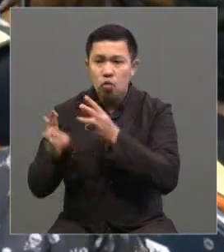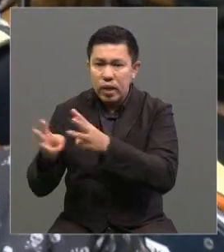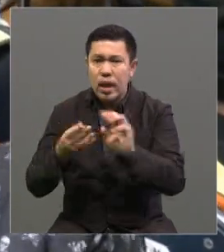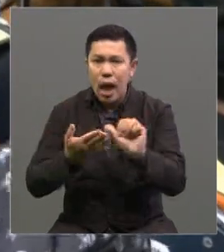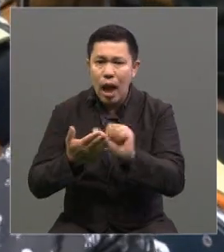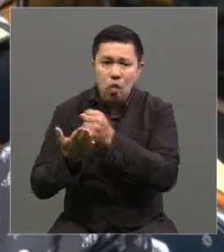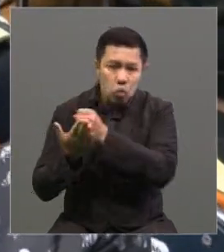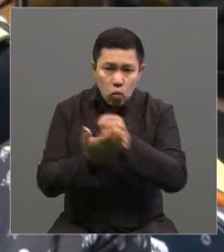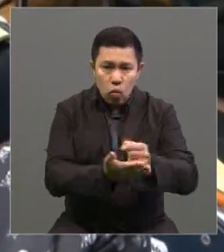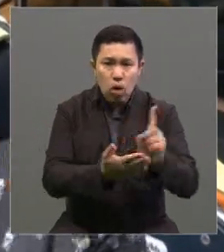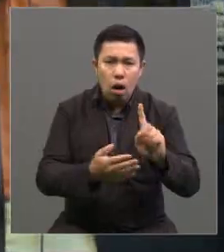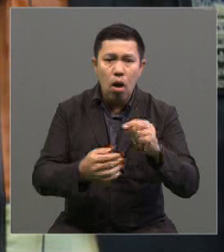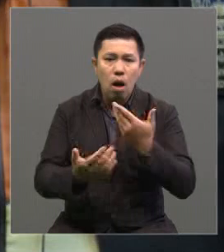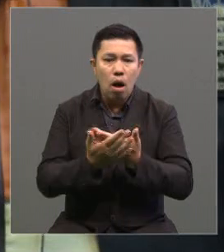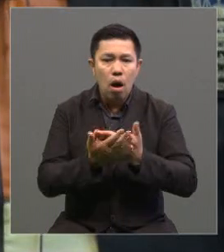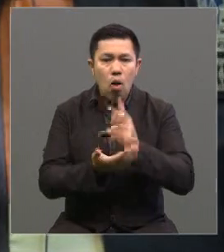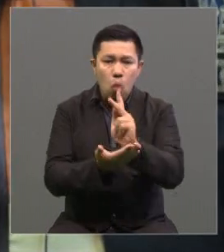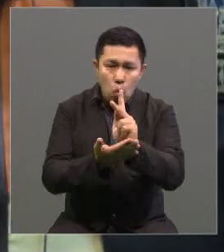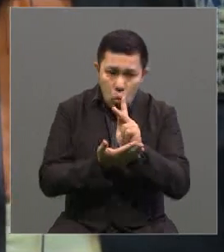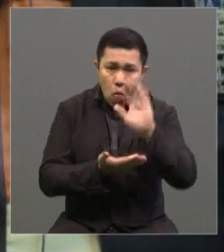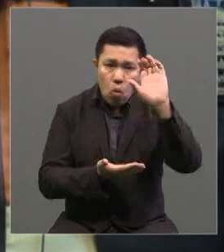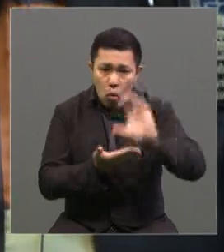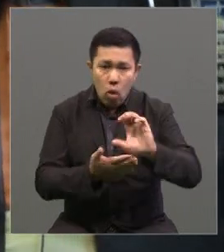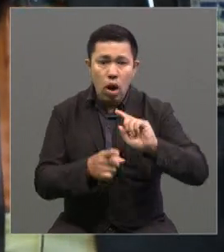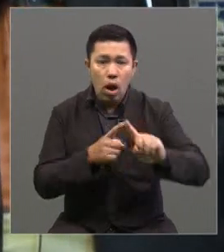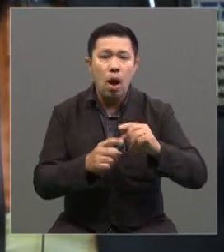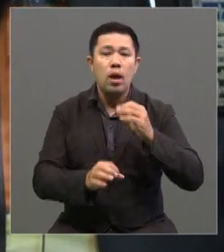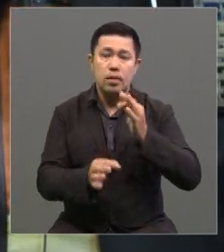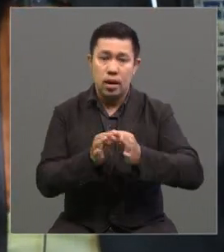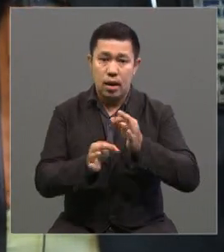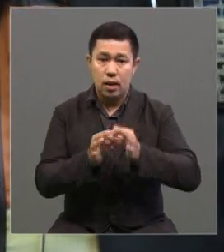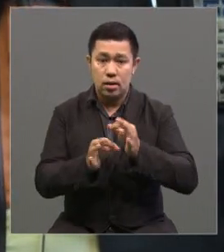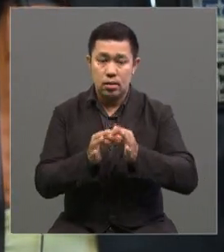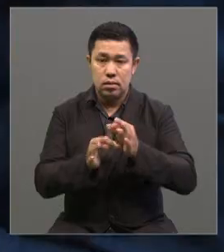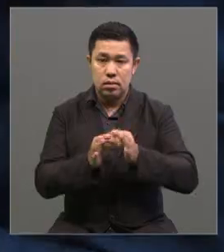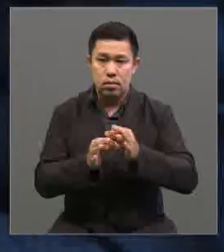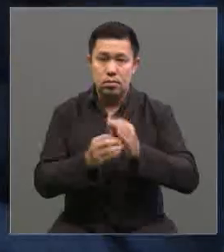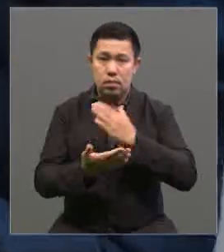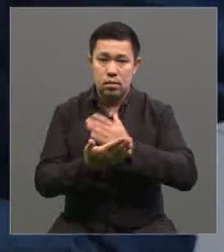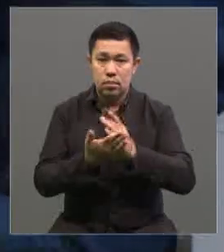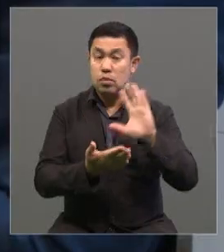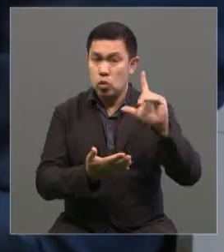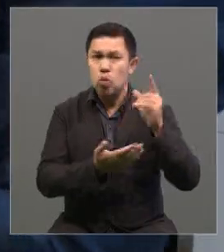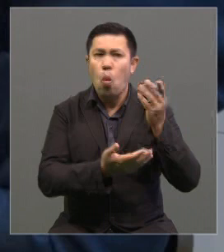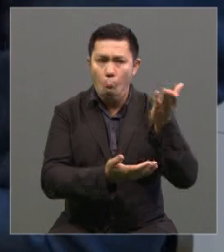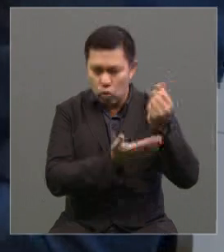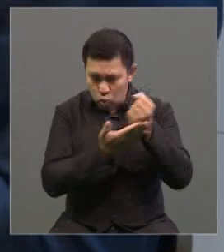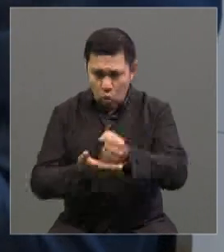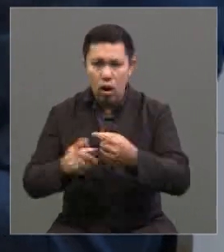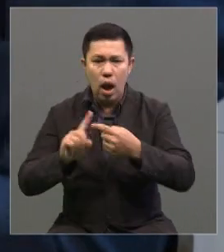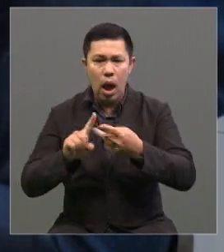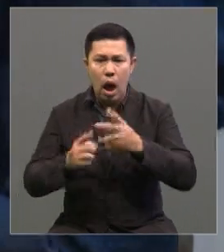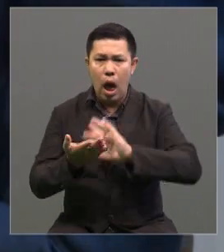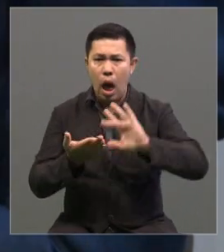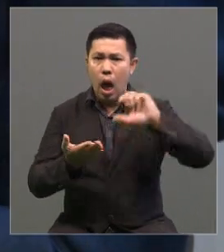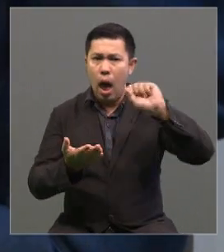หลือเช่นเรื่องของการเข้าถึงแหล่งเงินทุนโดยจะประสานธนาคารออมสินให้เข้ามาดูแลส่วนเรื่องแอปพลิเคชันที่จะใช้เรียกรถ